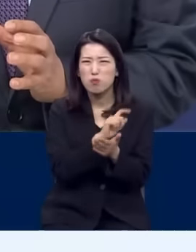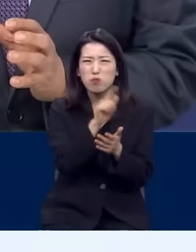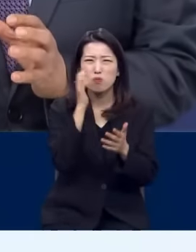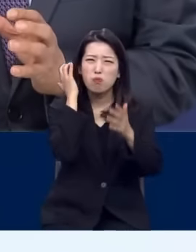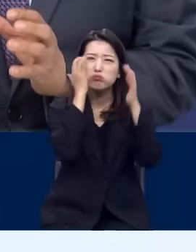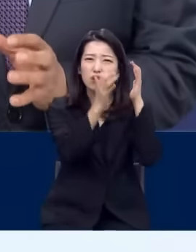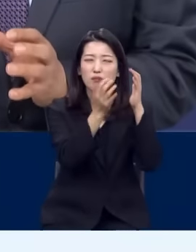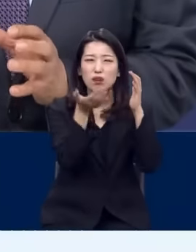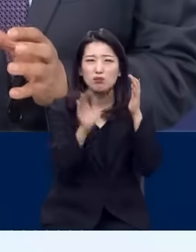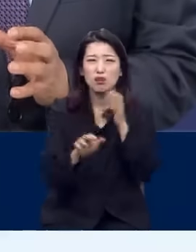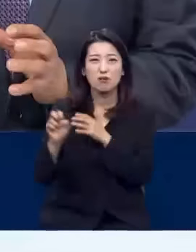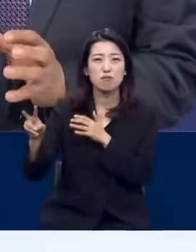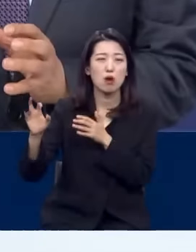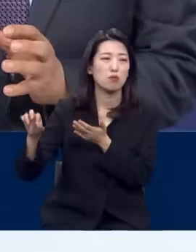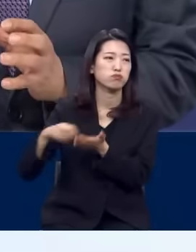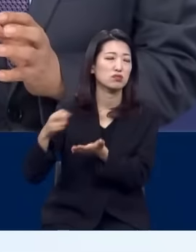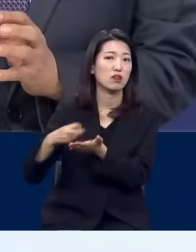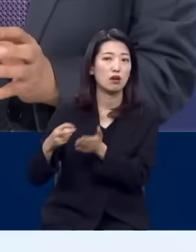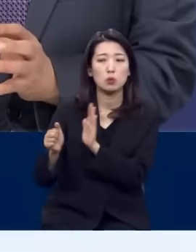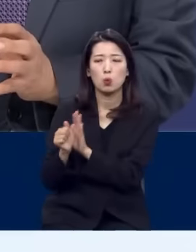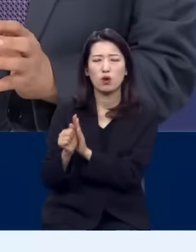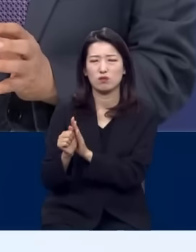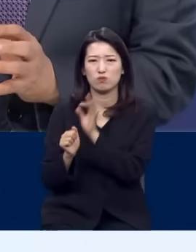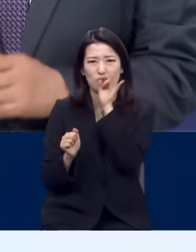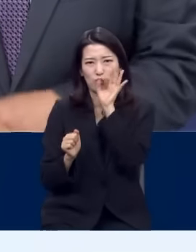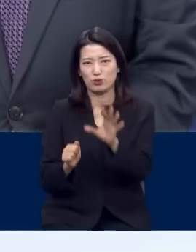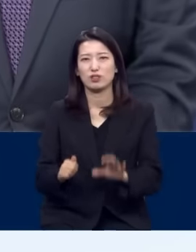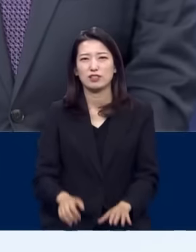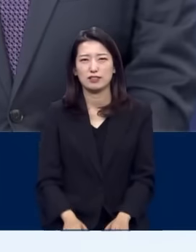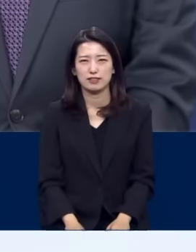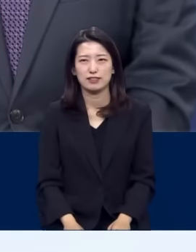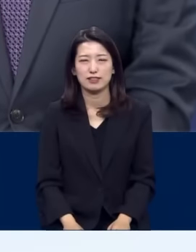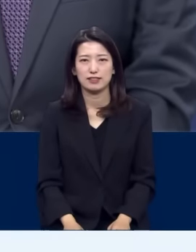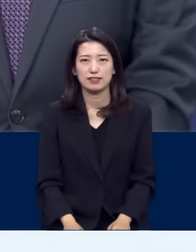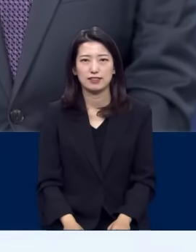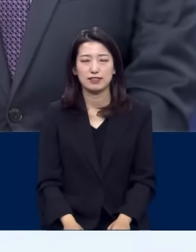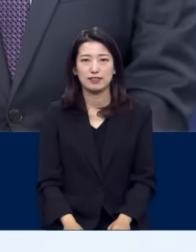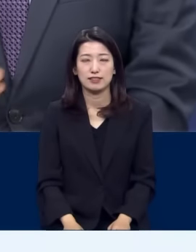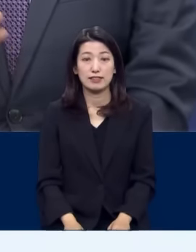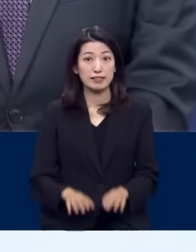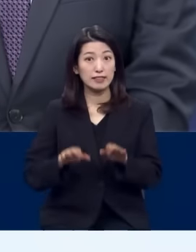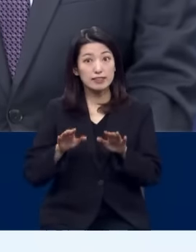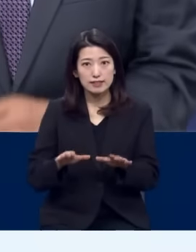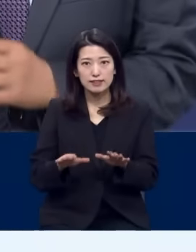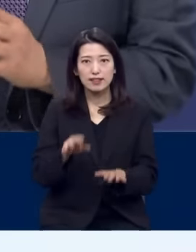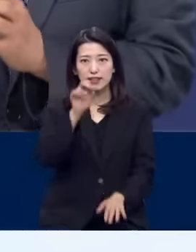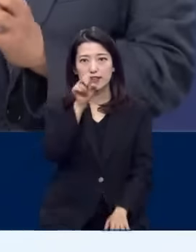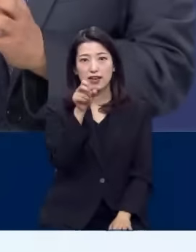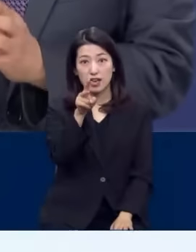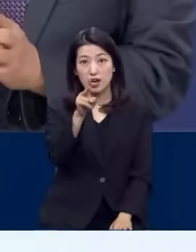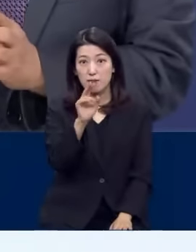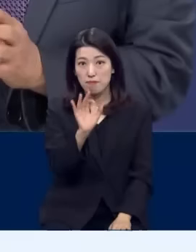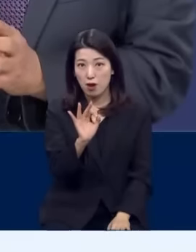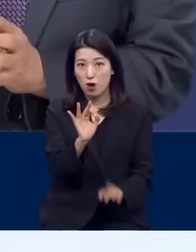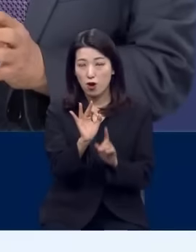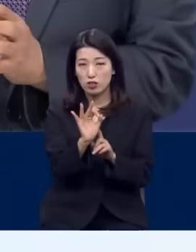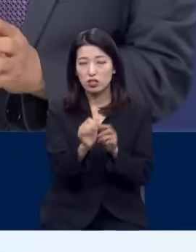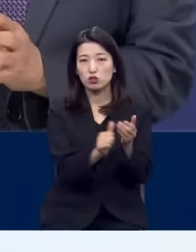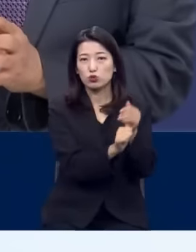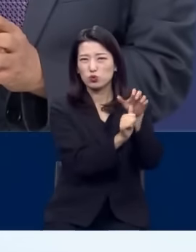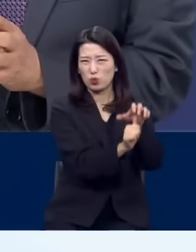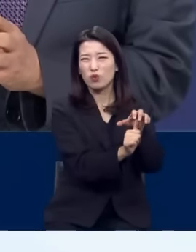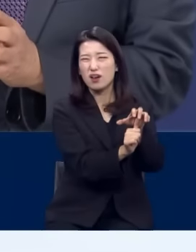여사 보다도 오히려 이준석 의원 쪽에 더 좀 초점이 언론 쪽에서 거기에서 나오는